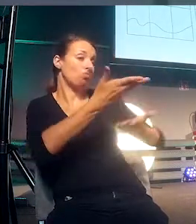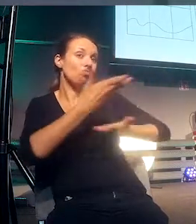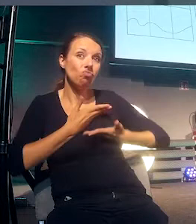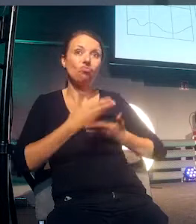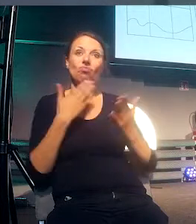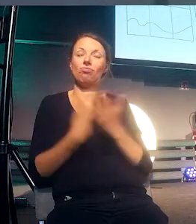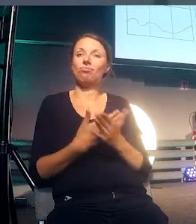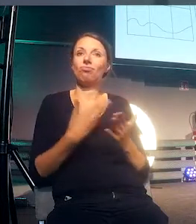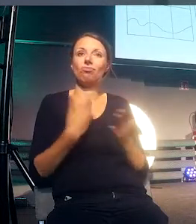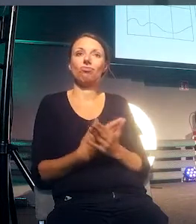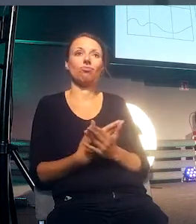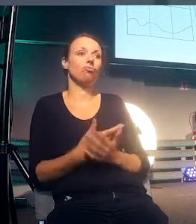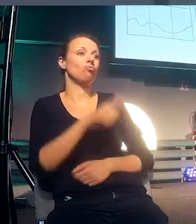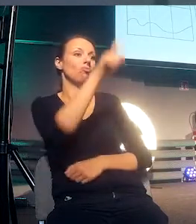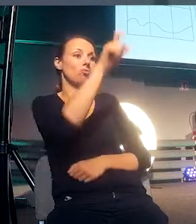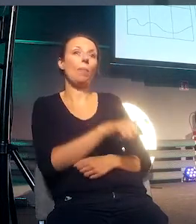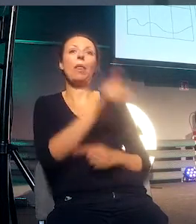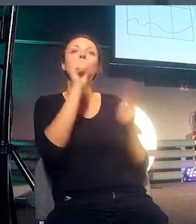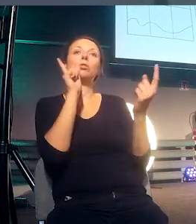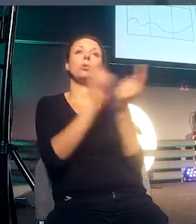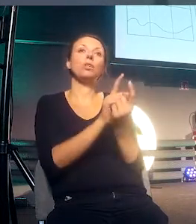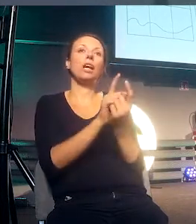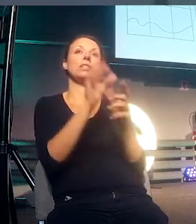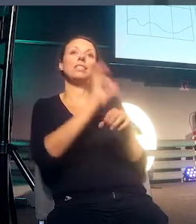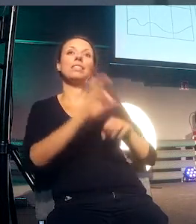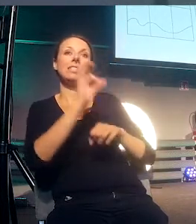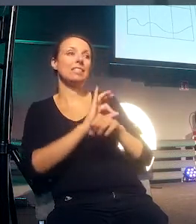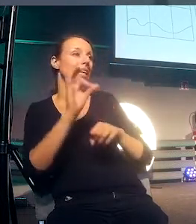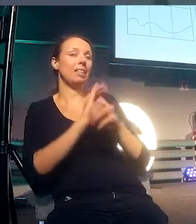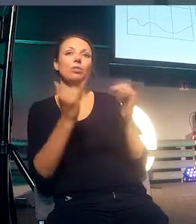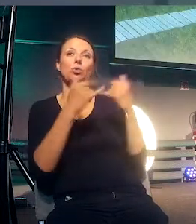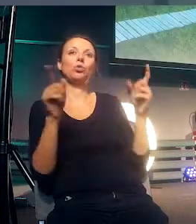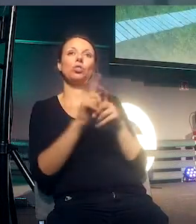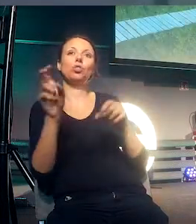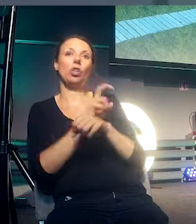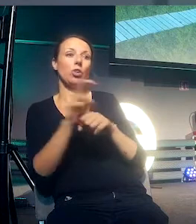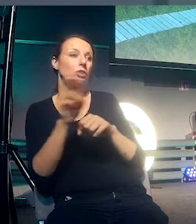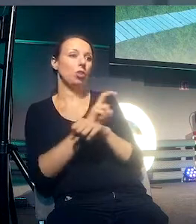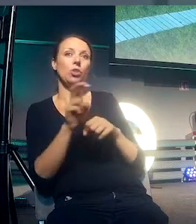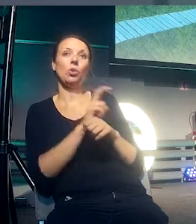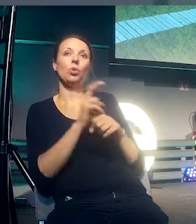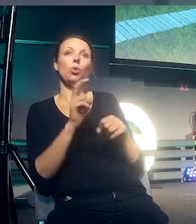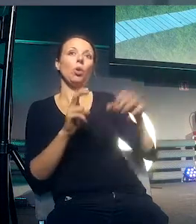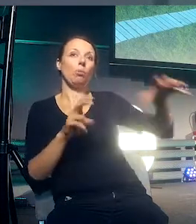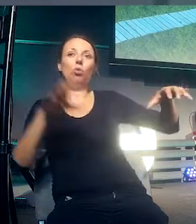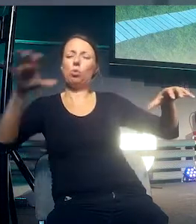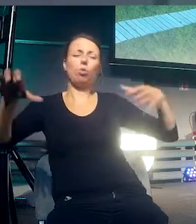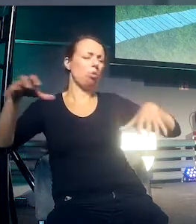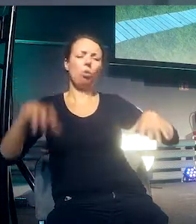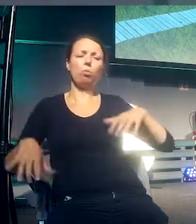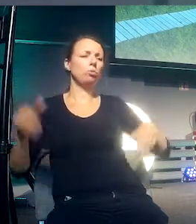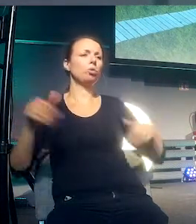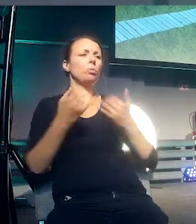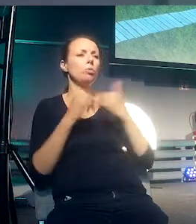UX designera na spotkaniu i product ownerów, i tech leadów, ze względu na to, że możemy